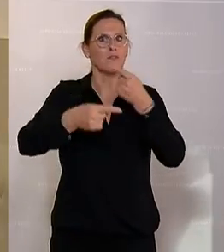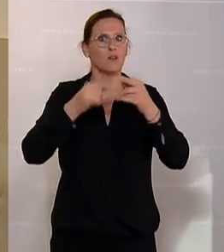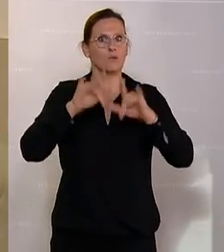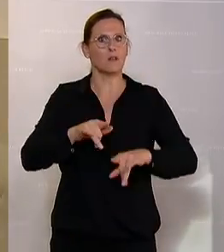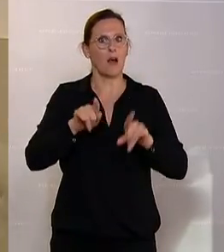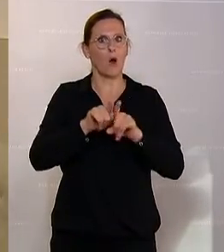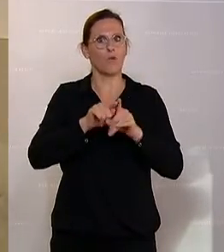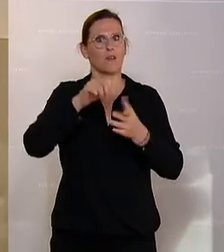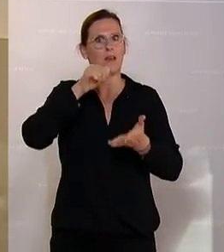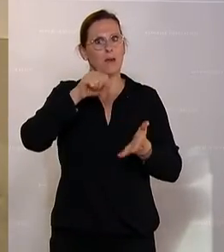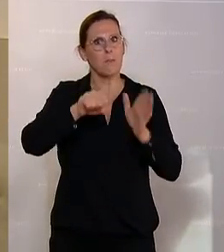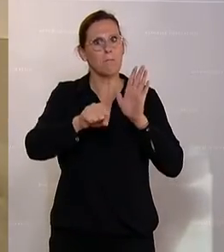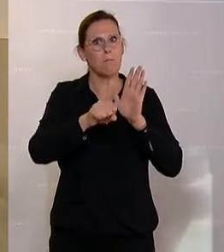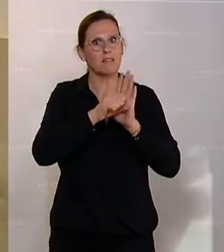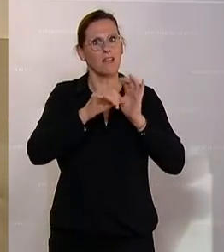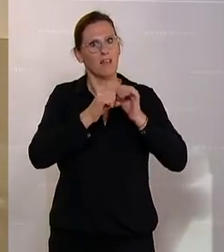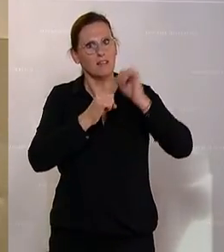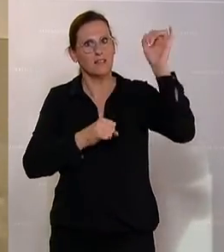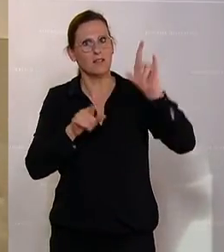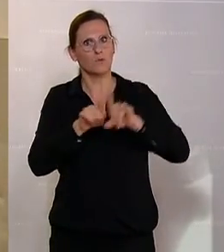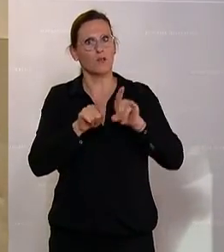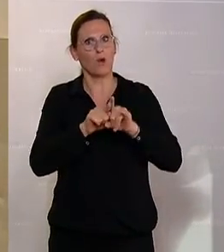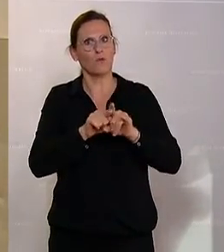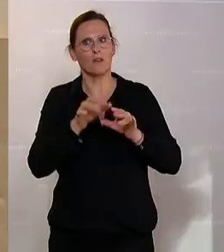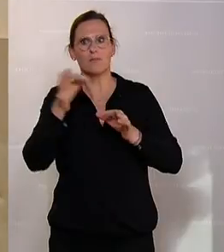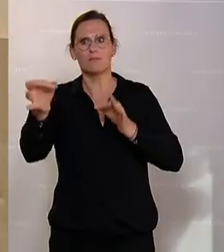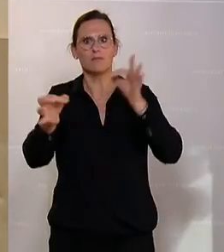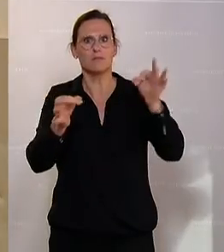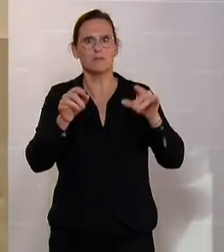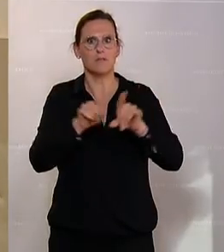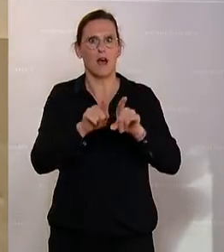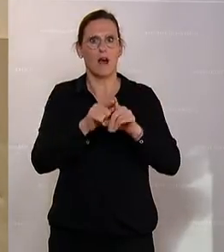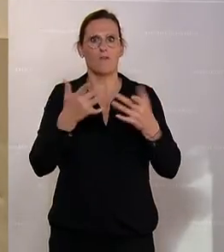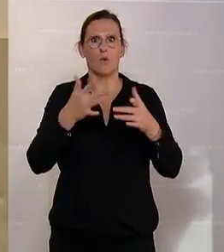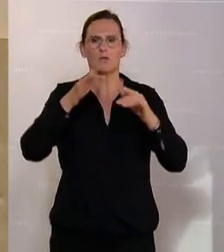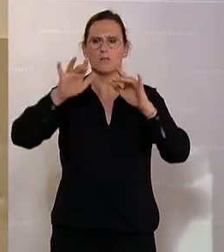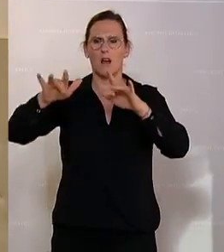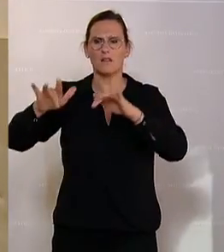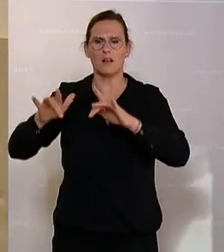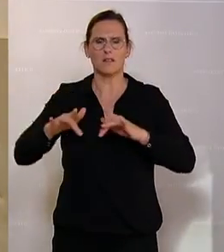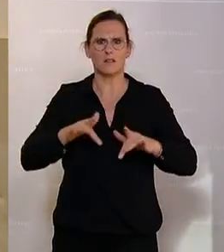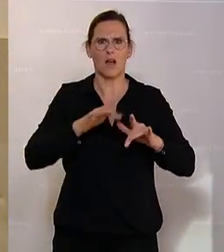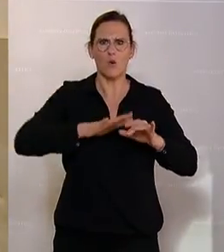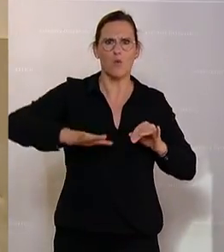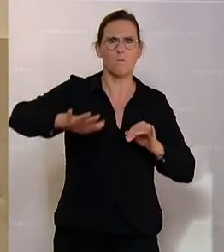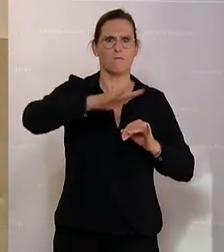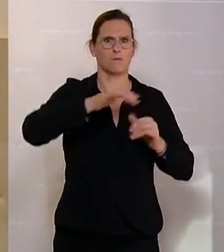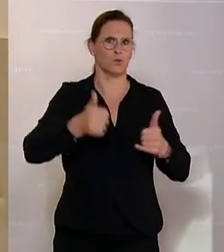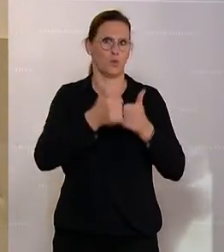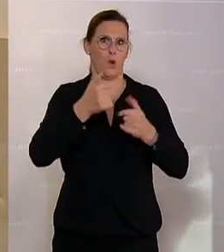Patenten und Spin-offs entwickelt sich in Klosterneuburg, in Maria Cooking, am East Austria Gelände ganz